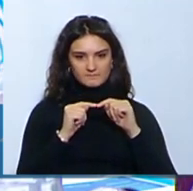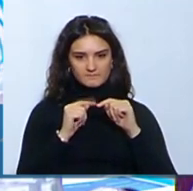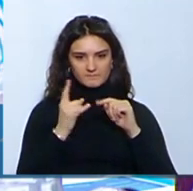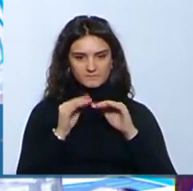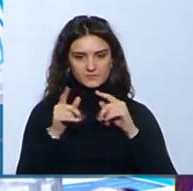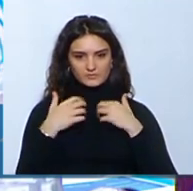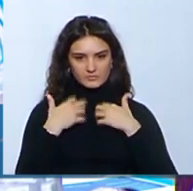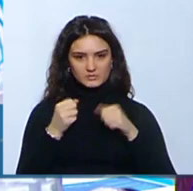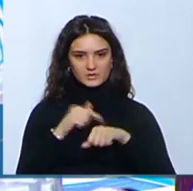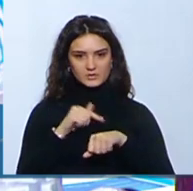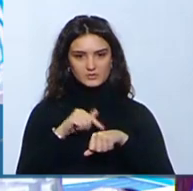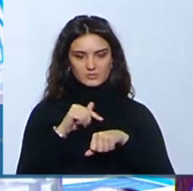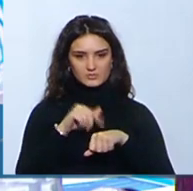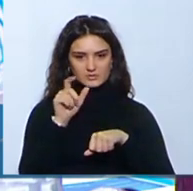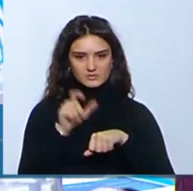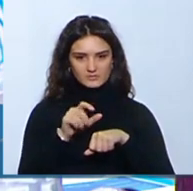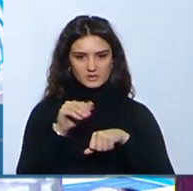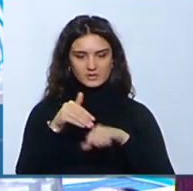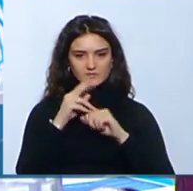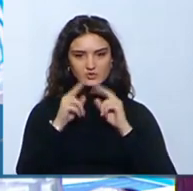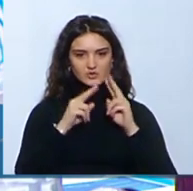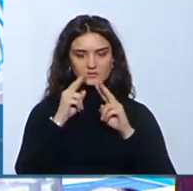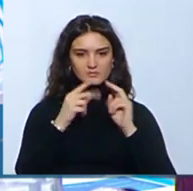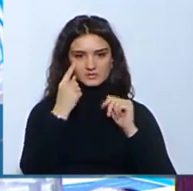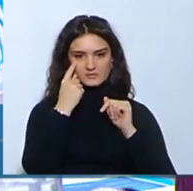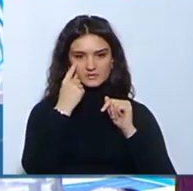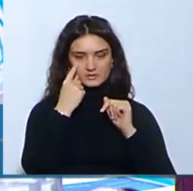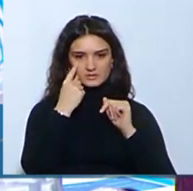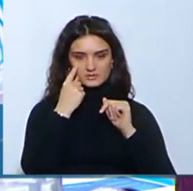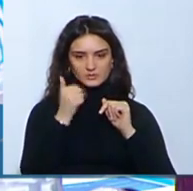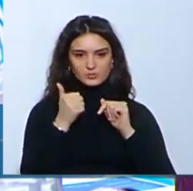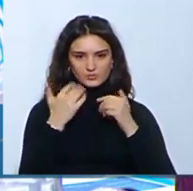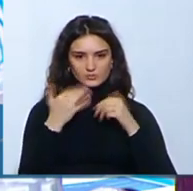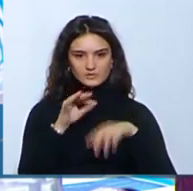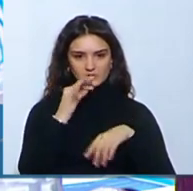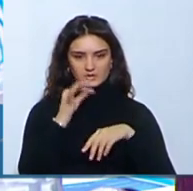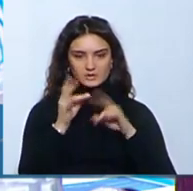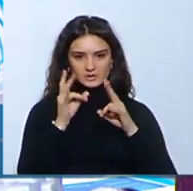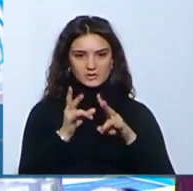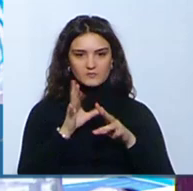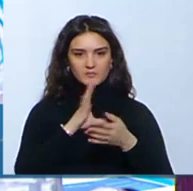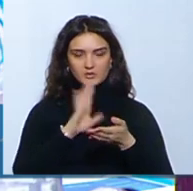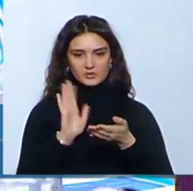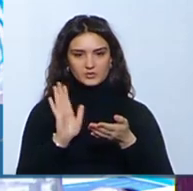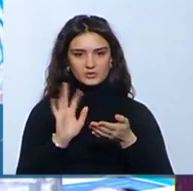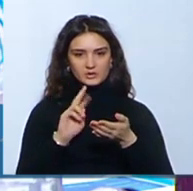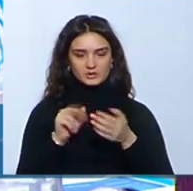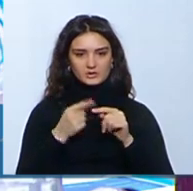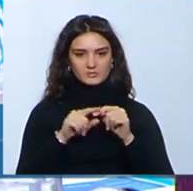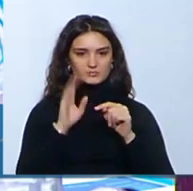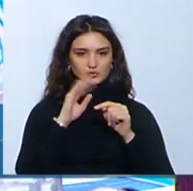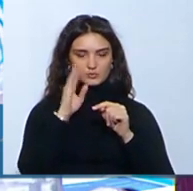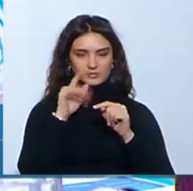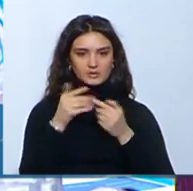ბავშვი ჯანმრთელად გრძნობს თავს, არ აქვს ჩივილები თვალის მხრივ, როგორც უკვე გითხარ, ტრავმა არ გადაუტანია და